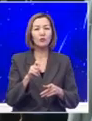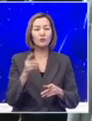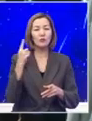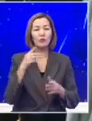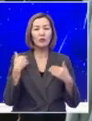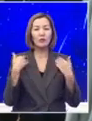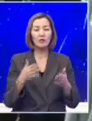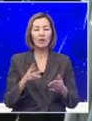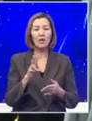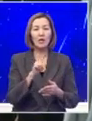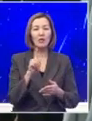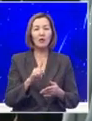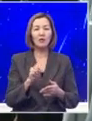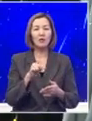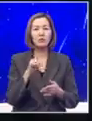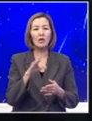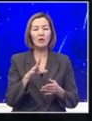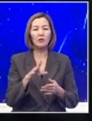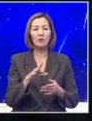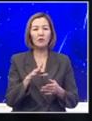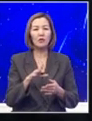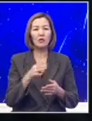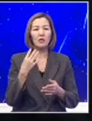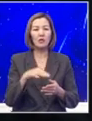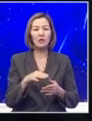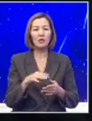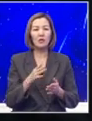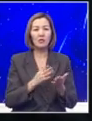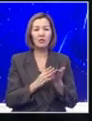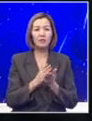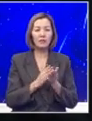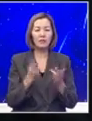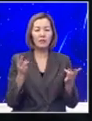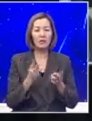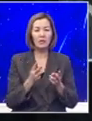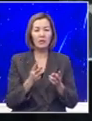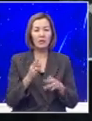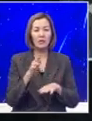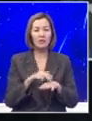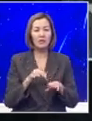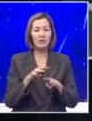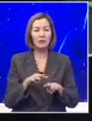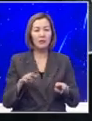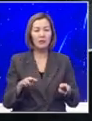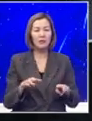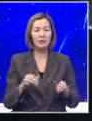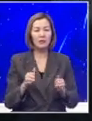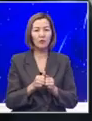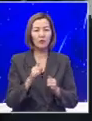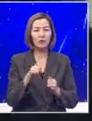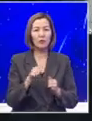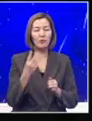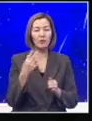ғана Наурыз Агро жауапкершілігі шектеулі серіктестігіне 40-қа жуық қызметкер қажет. Ал ішкі істер министрлігіне қарасты нөмірі